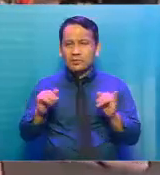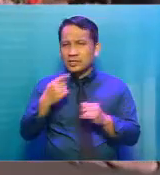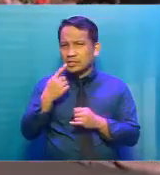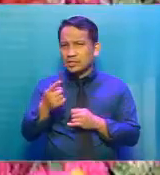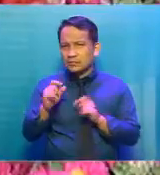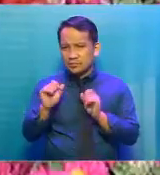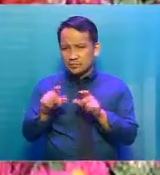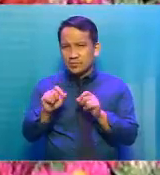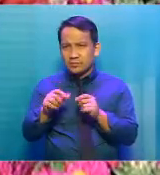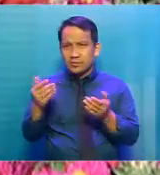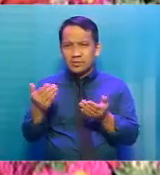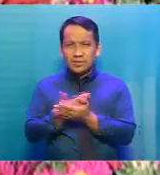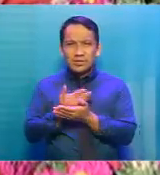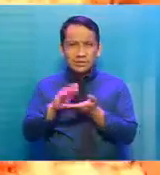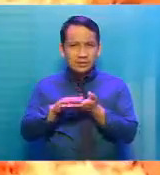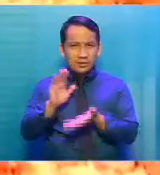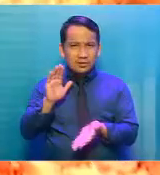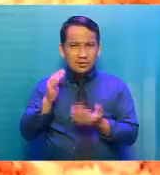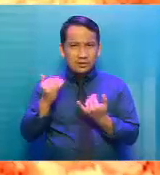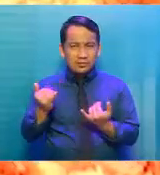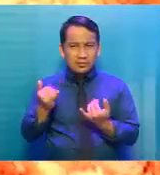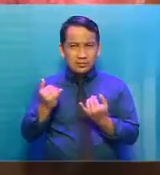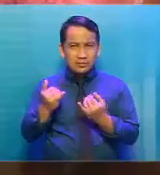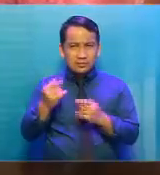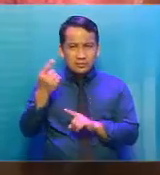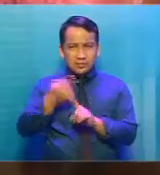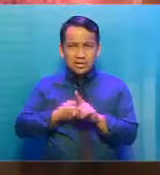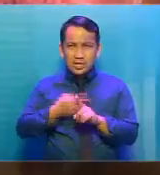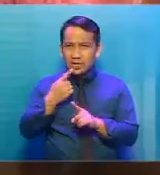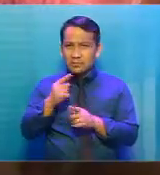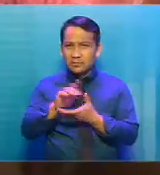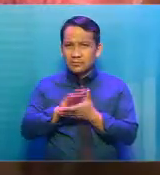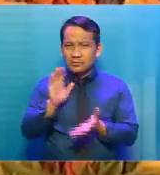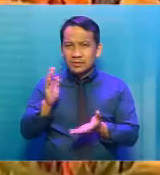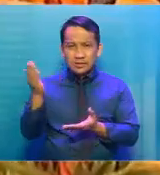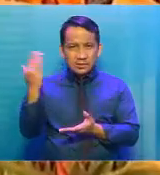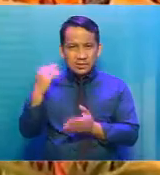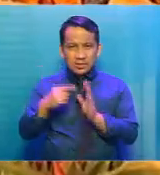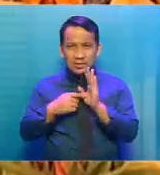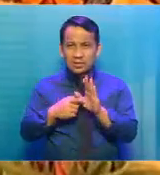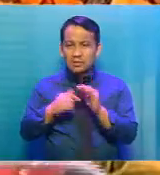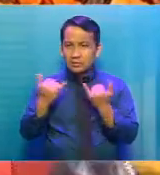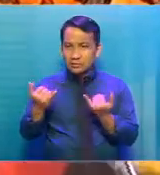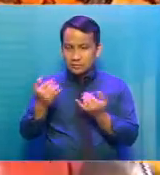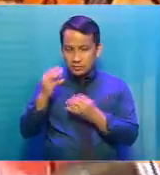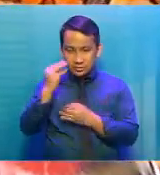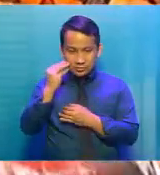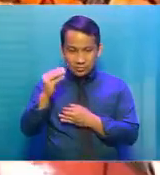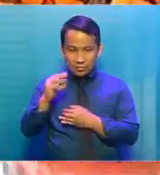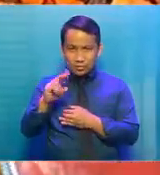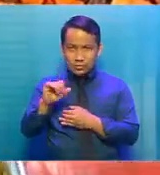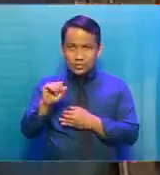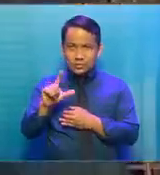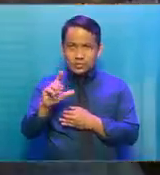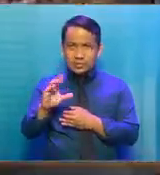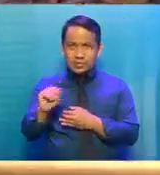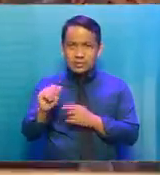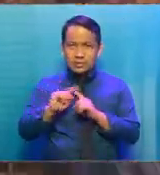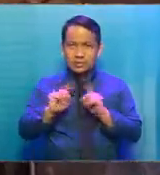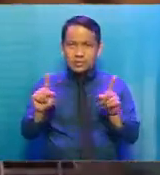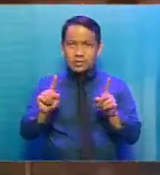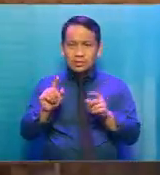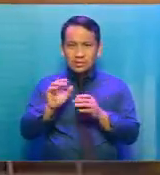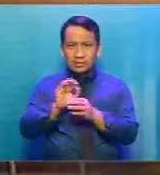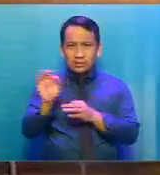mga vendor, may bagyan ng tumaas ang presyo ng mga bulaklak dahil sa mahal ng pag-angkat nito. Kaya si Monica, iniba ang style. Imbis